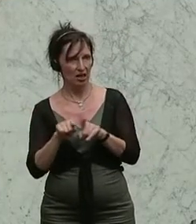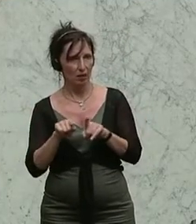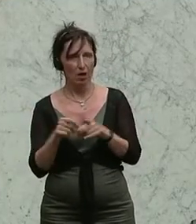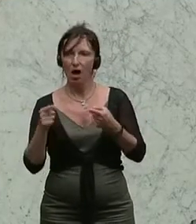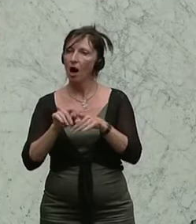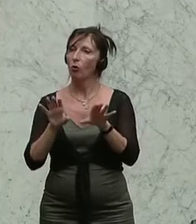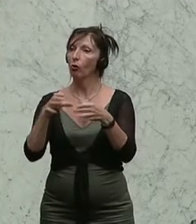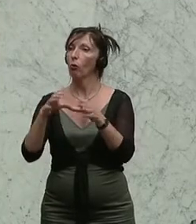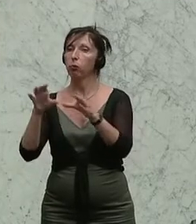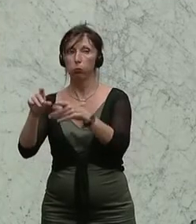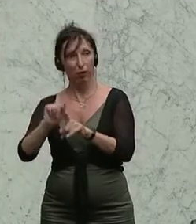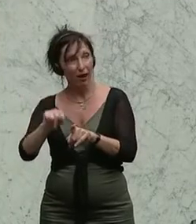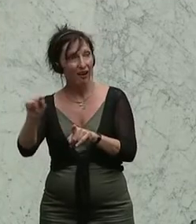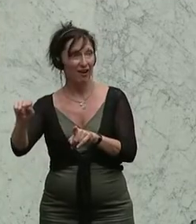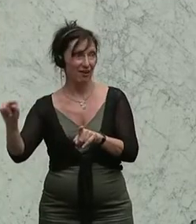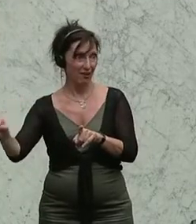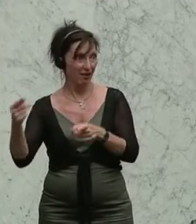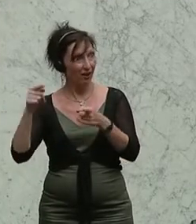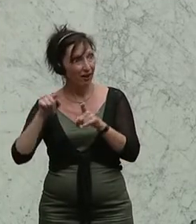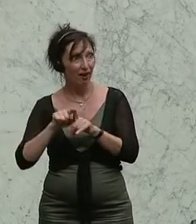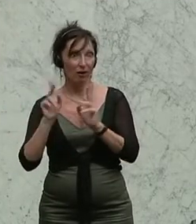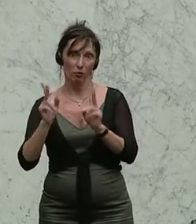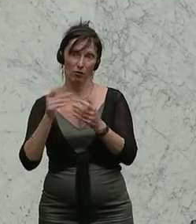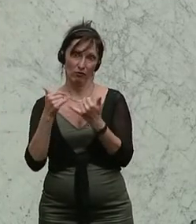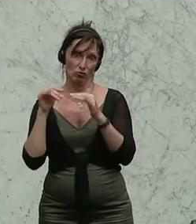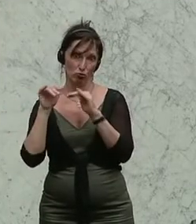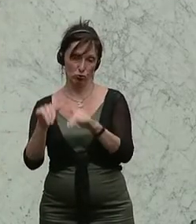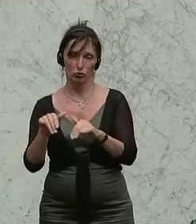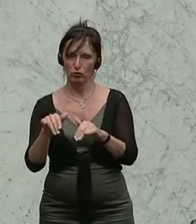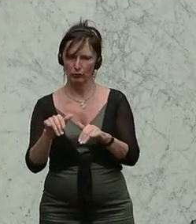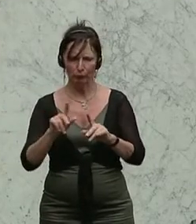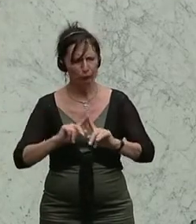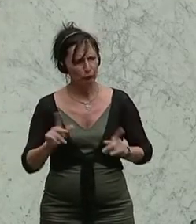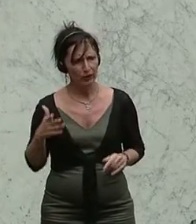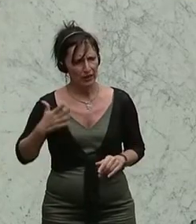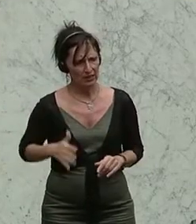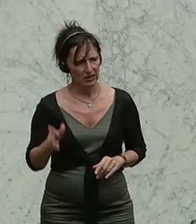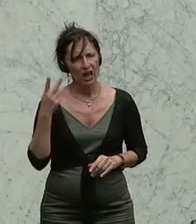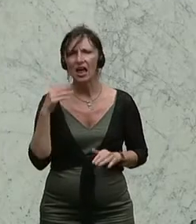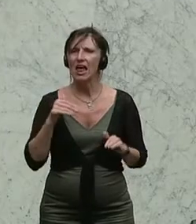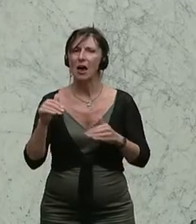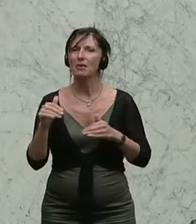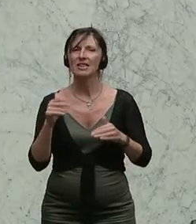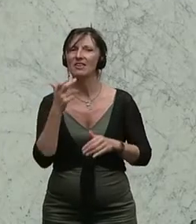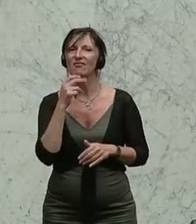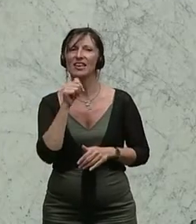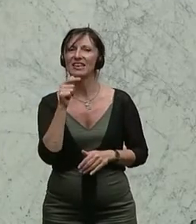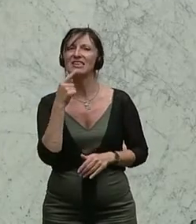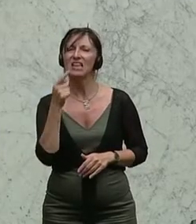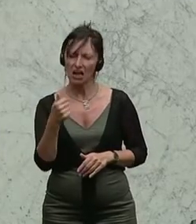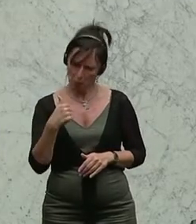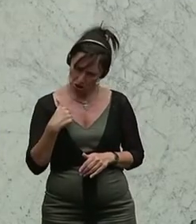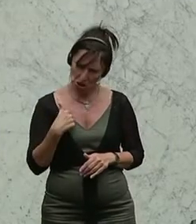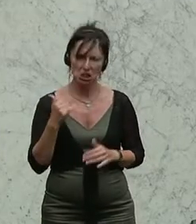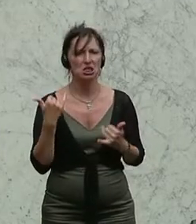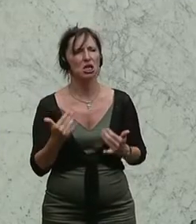diejenigen Gruppen eine Möglichkeit treffen. Auf der anderen Seite, der Minister wollte das Wort nicht in den Mund nehmen, ich nehme